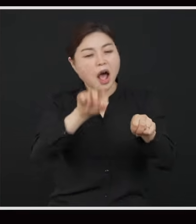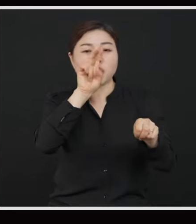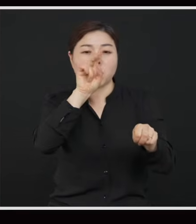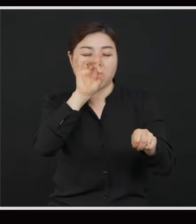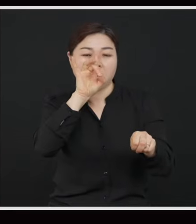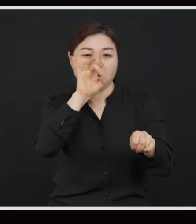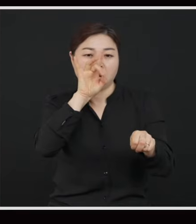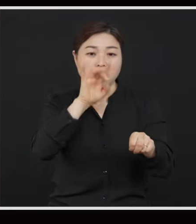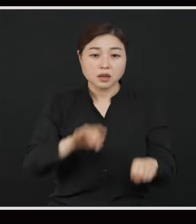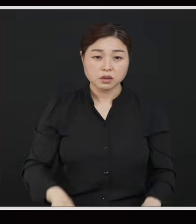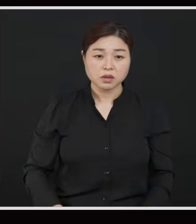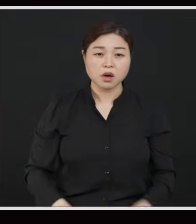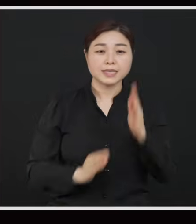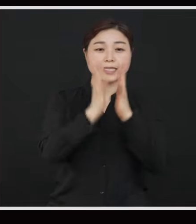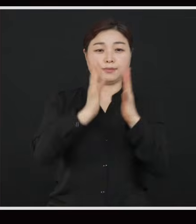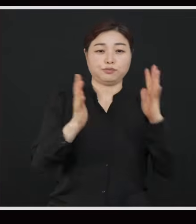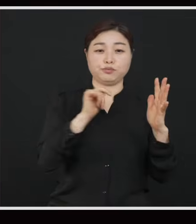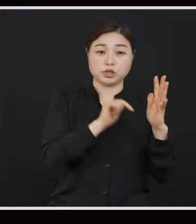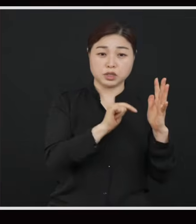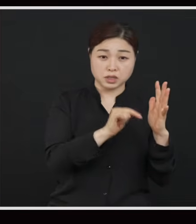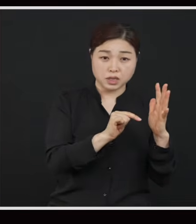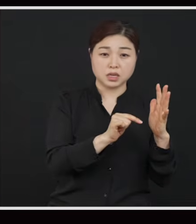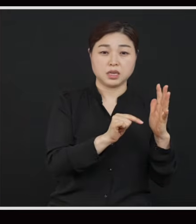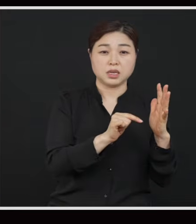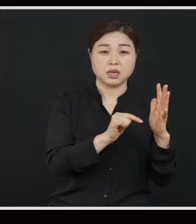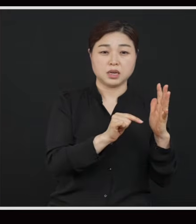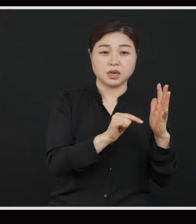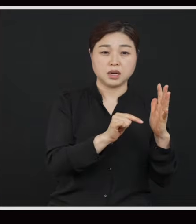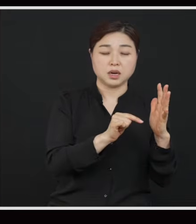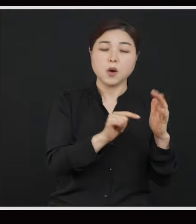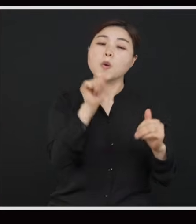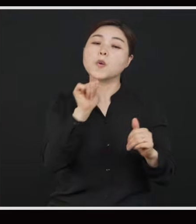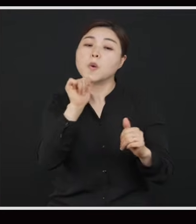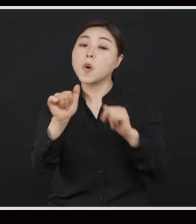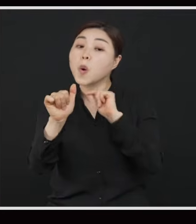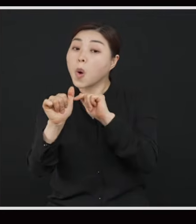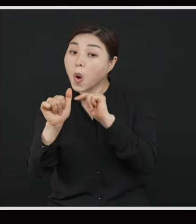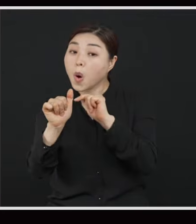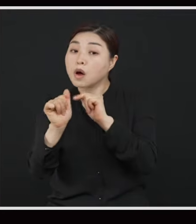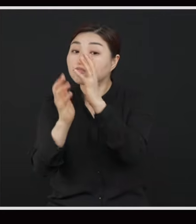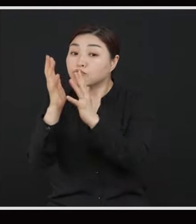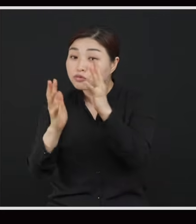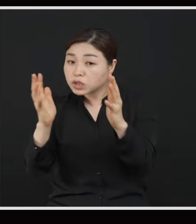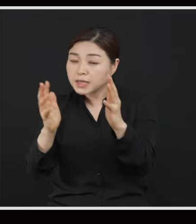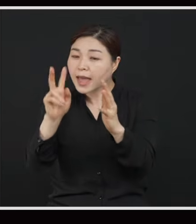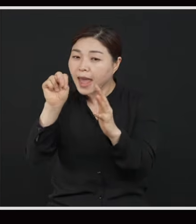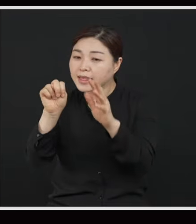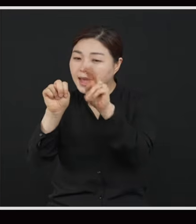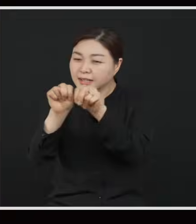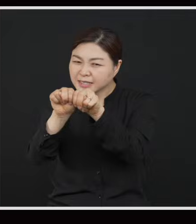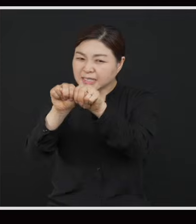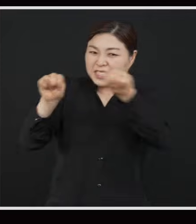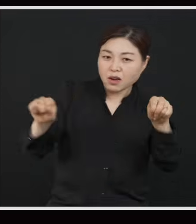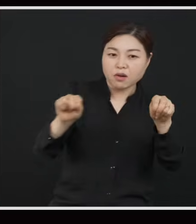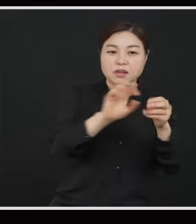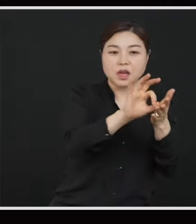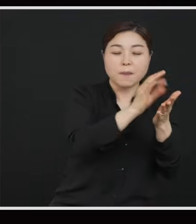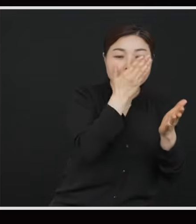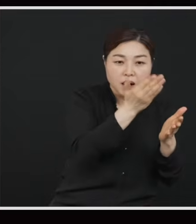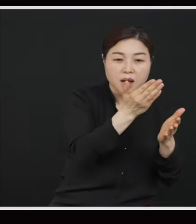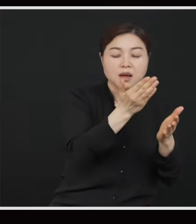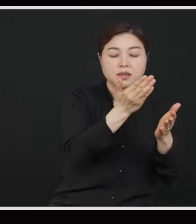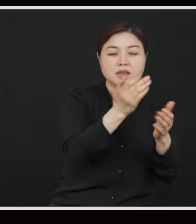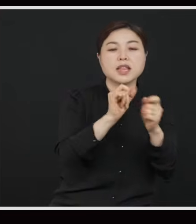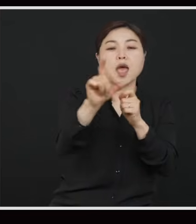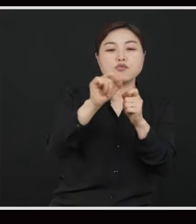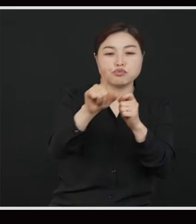그래서 이걸 식물들이 대부분의 간혹가다 콩과 식물들은 그걸 떼어 가지고 쓸 수가 있는데, 대부분의 곡물들이